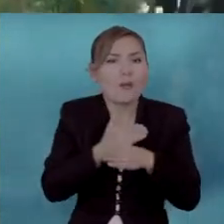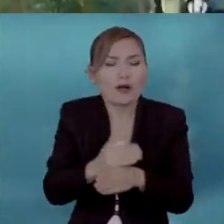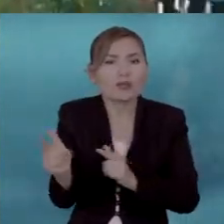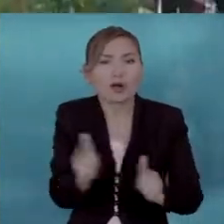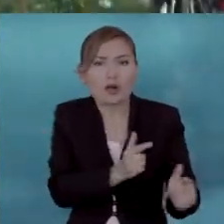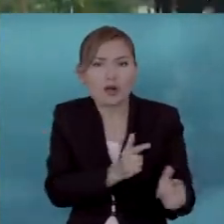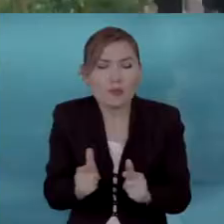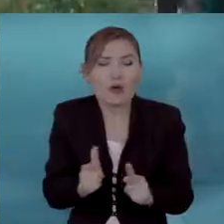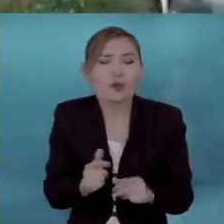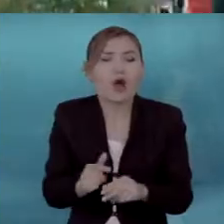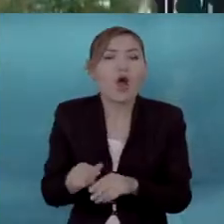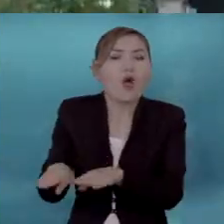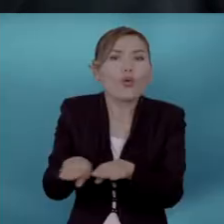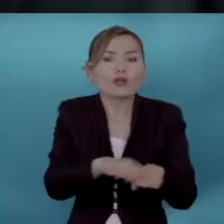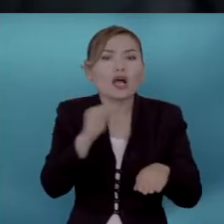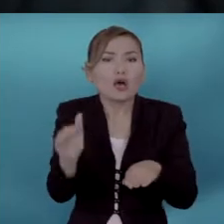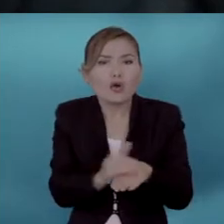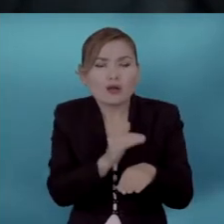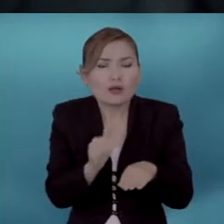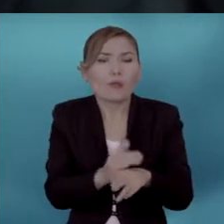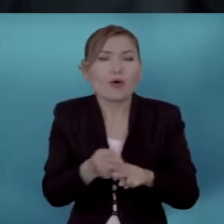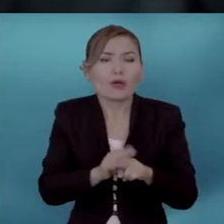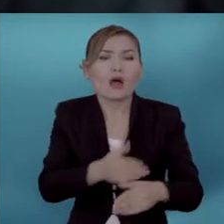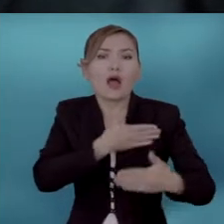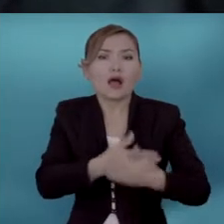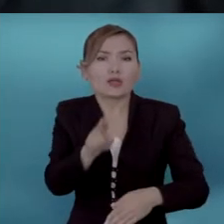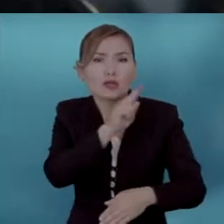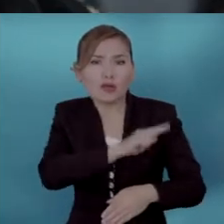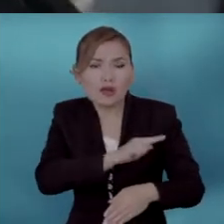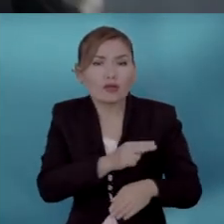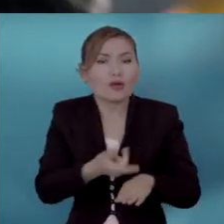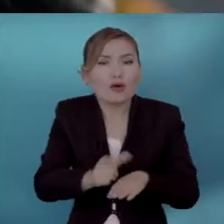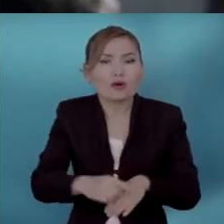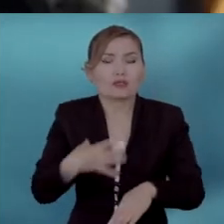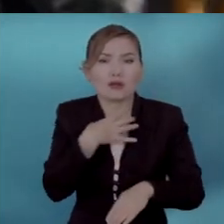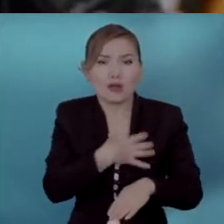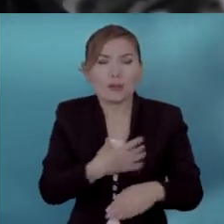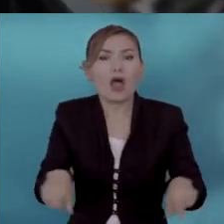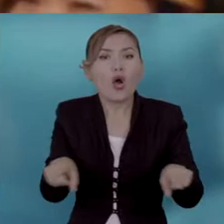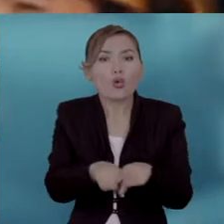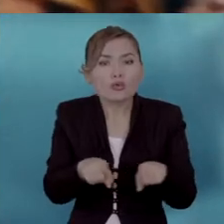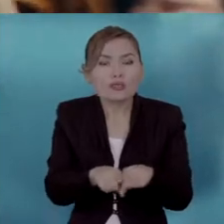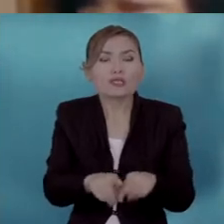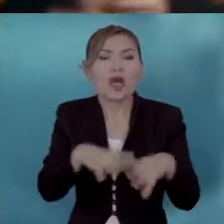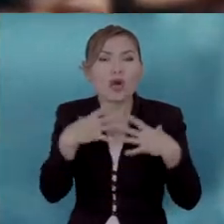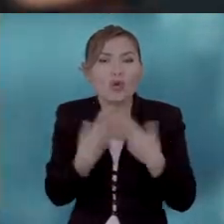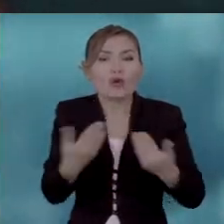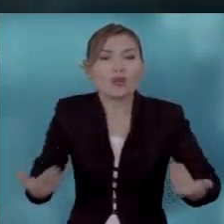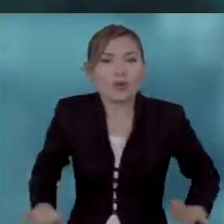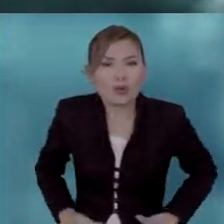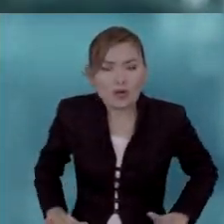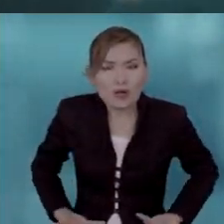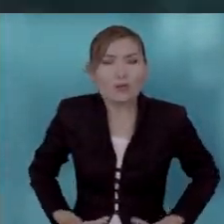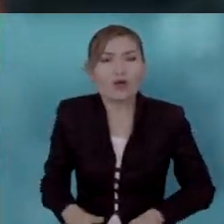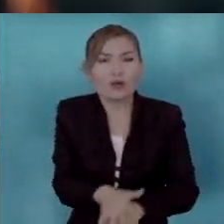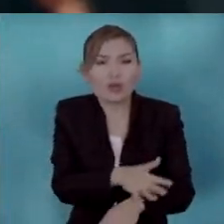және ортақ игілік үшін әр қоғам мүшесінің аянбай атсалысуы болып табылады. Дәл осындай қоғам өміршең әрі